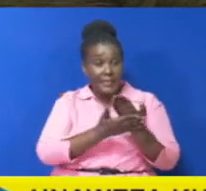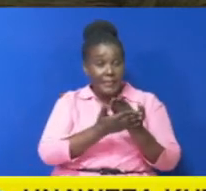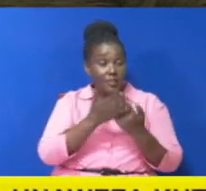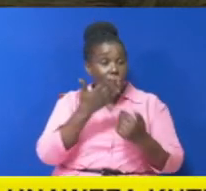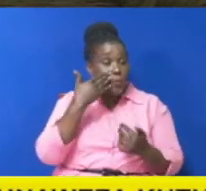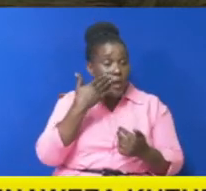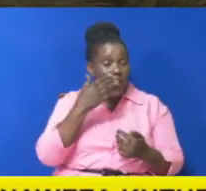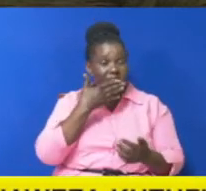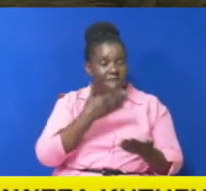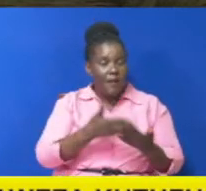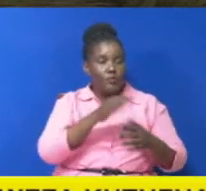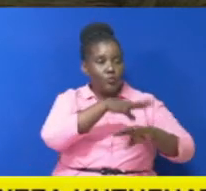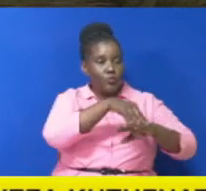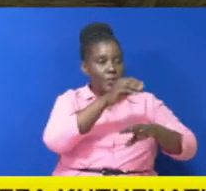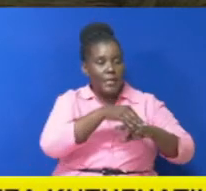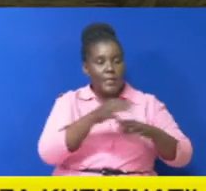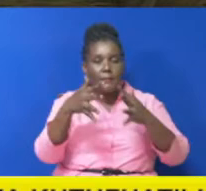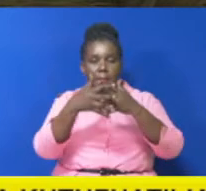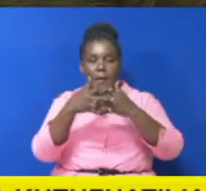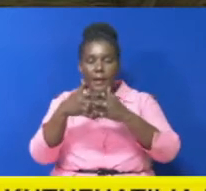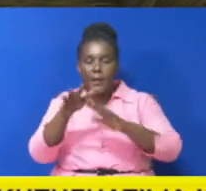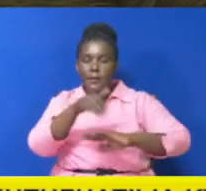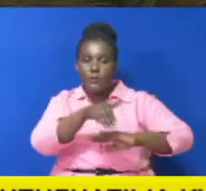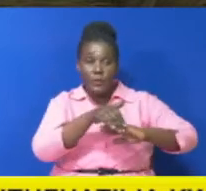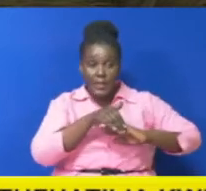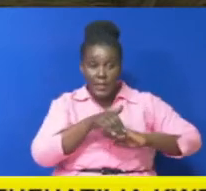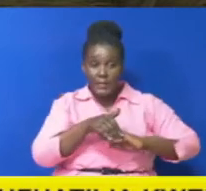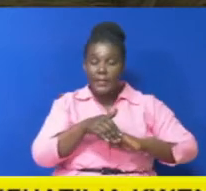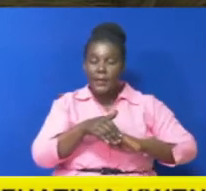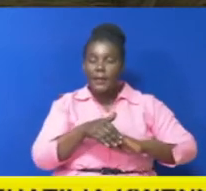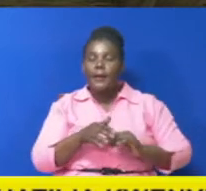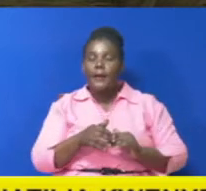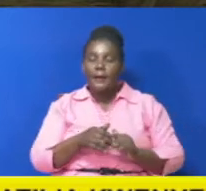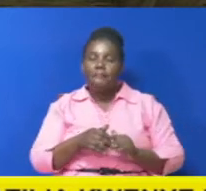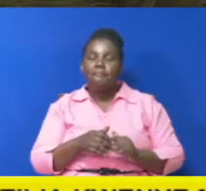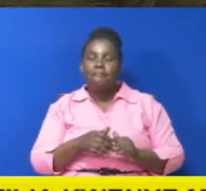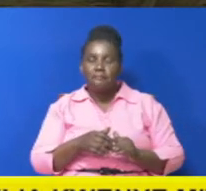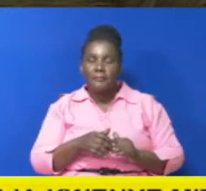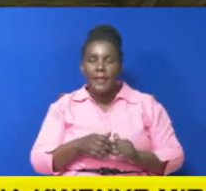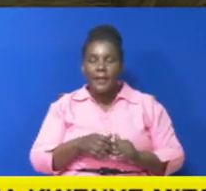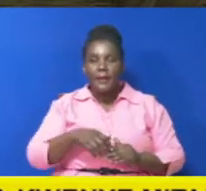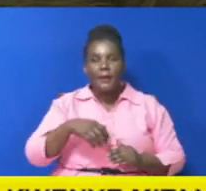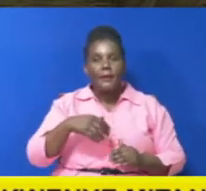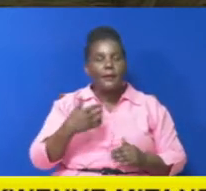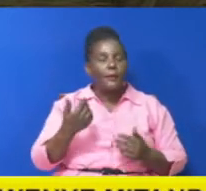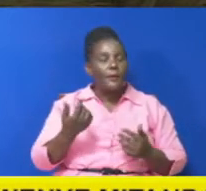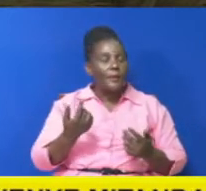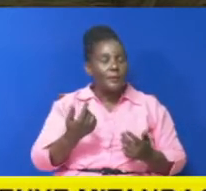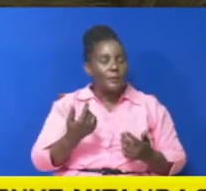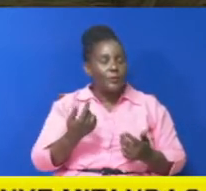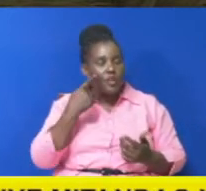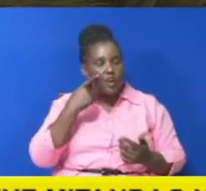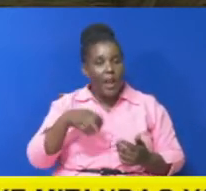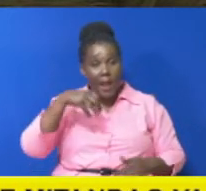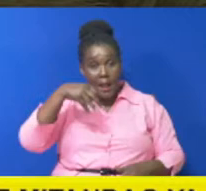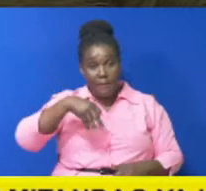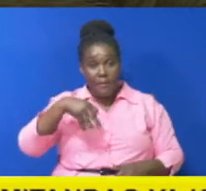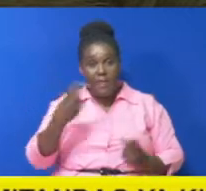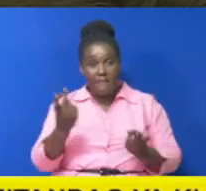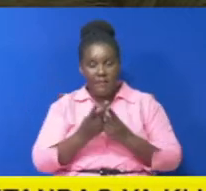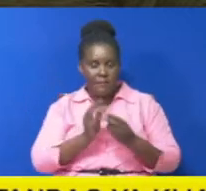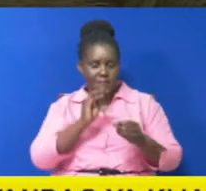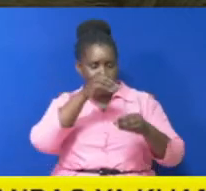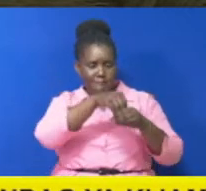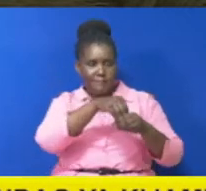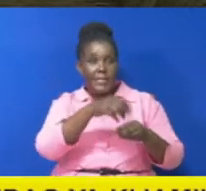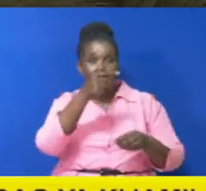Sweden, Marekani, Uingereza na nchi nyingine kubwa kubwa. Kwa Afrika tunaona imeingia Namibia peke yake. Tanzania tulikuwa